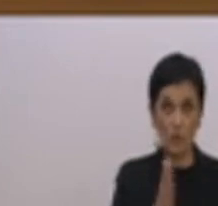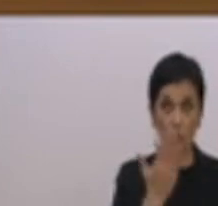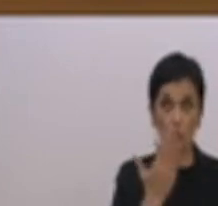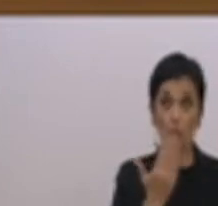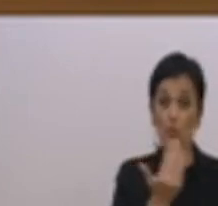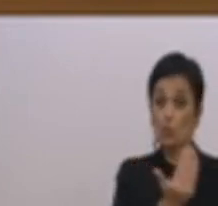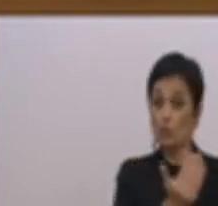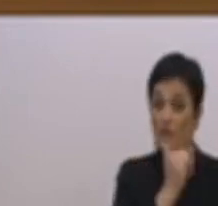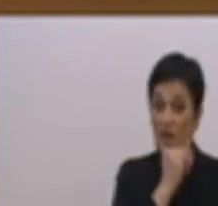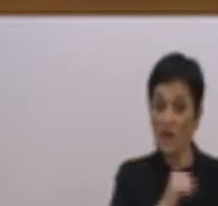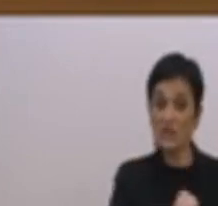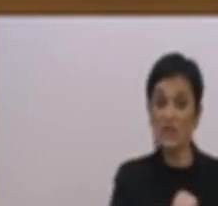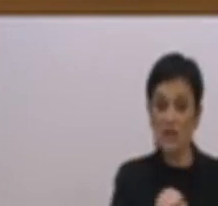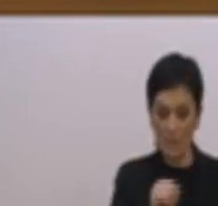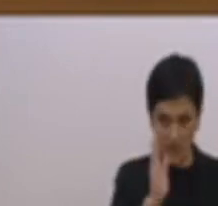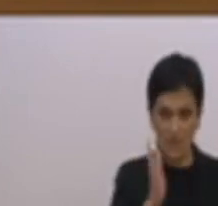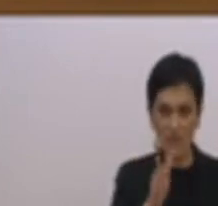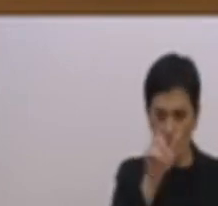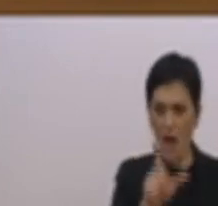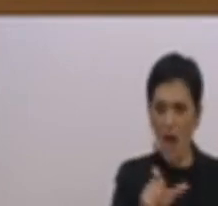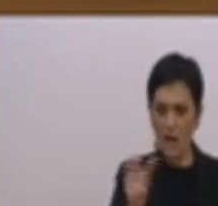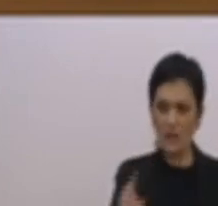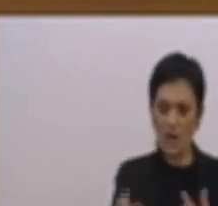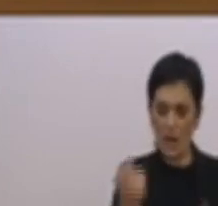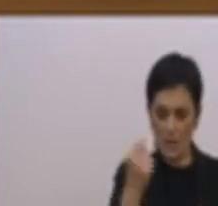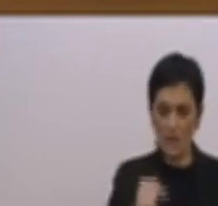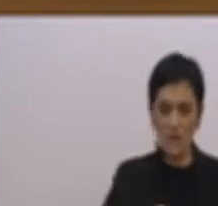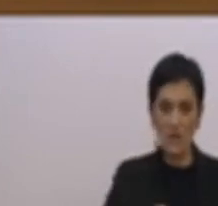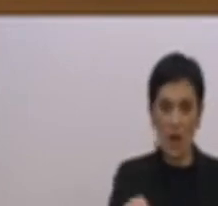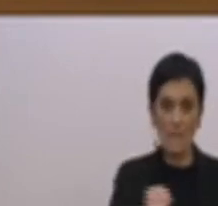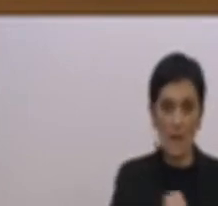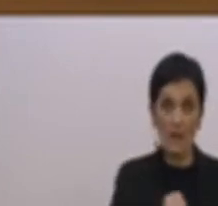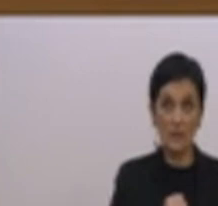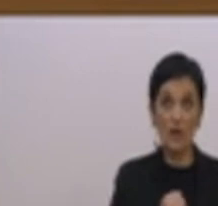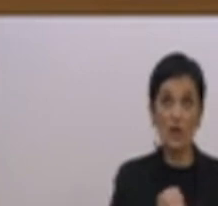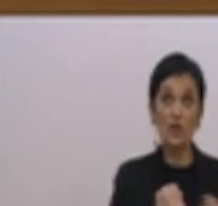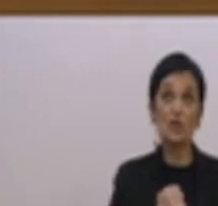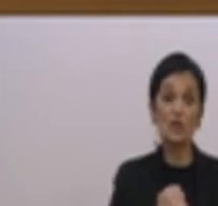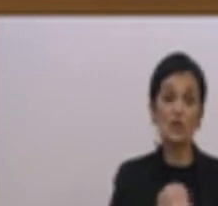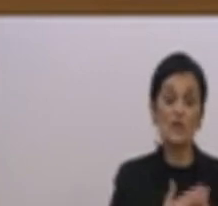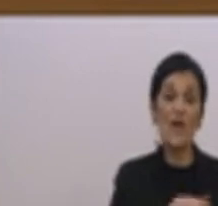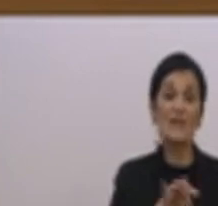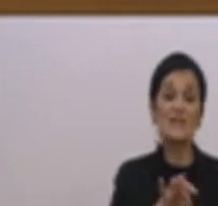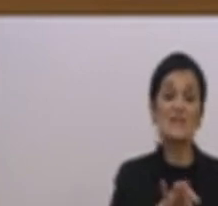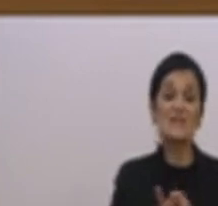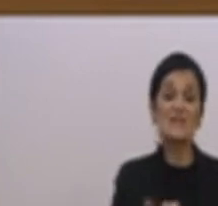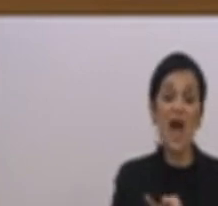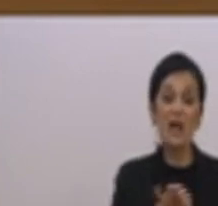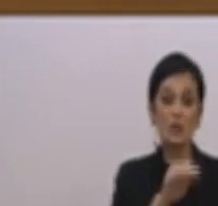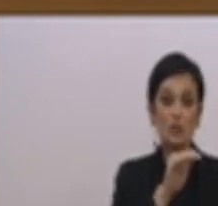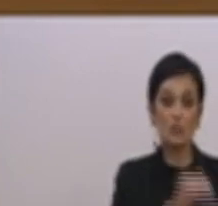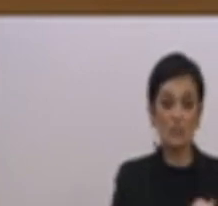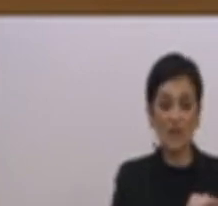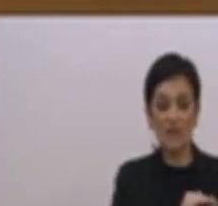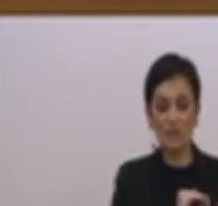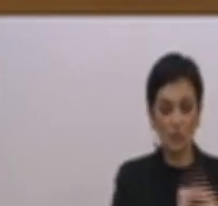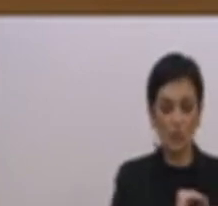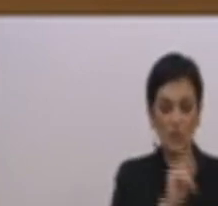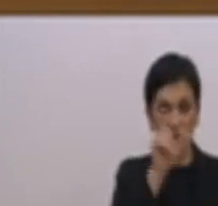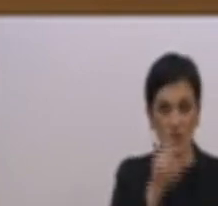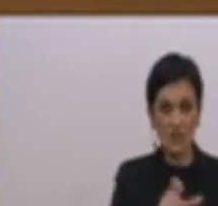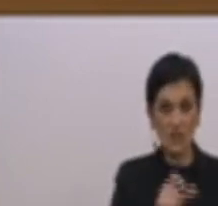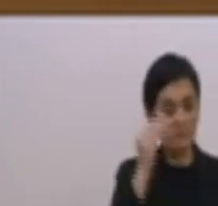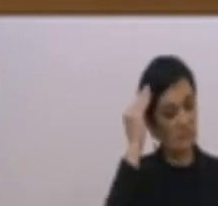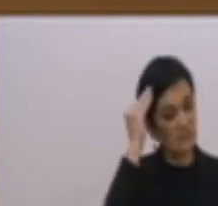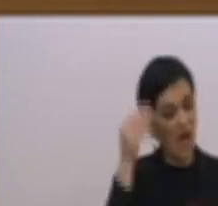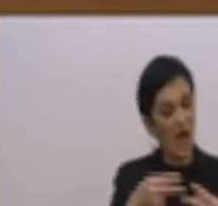ვერ გაბედავთ ამას, გამოჩნდებიან ადამიანები, რომელიც ამას გაბედავს. თქვენ კი ხართ ძალადობაში ხილებული ადამიანის თანამოაზრე და